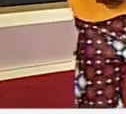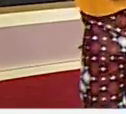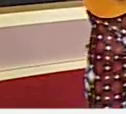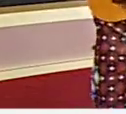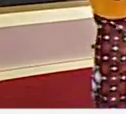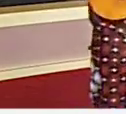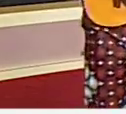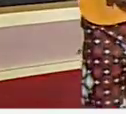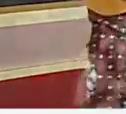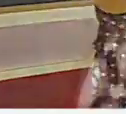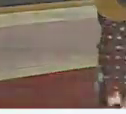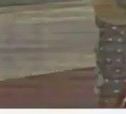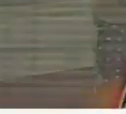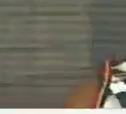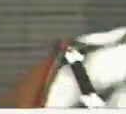Aoko.